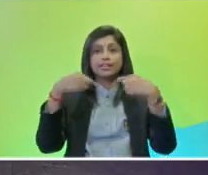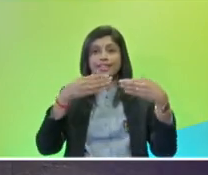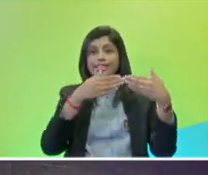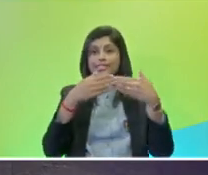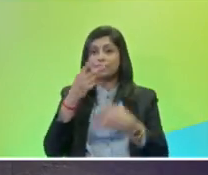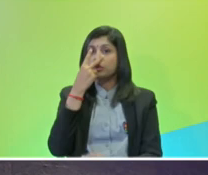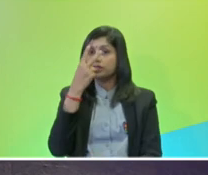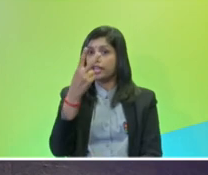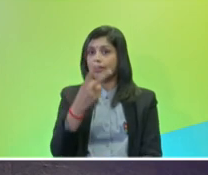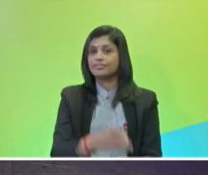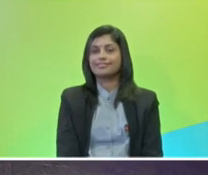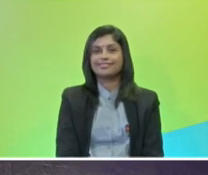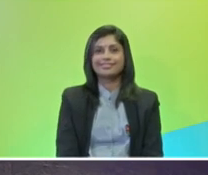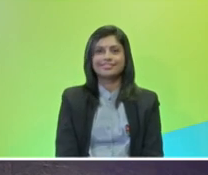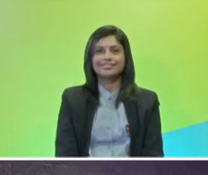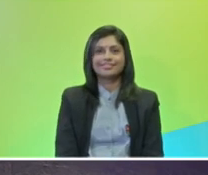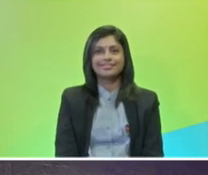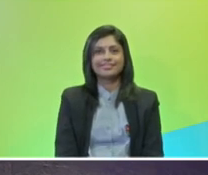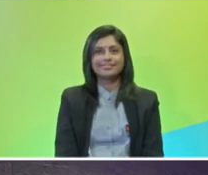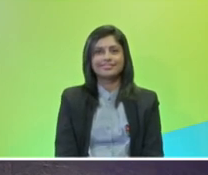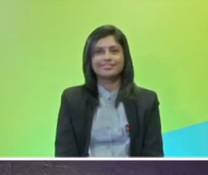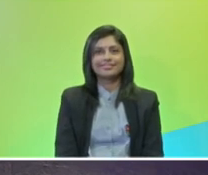dalam pencak silat